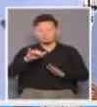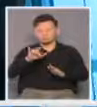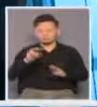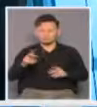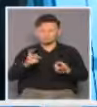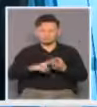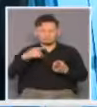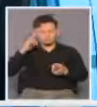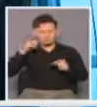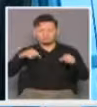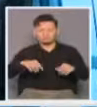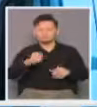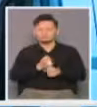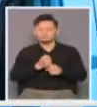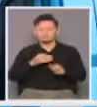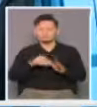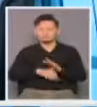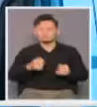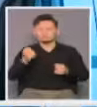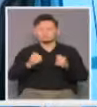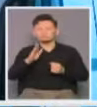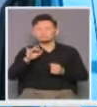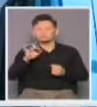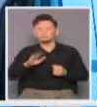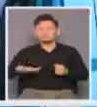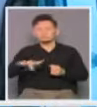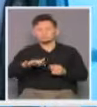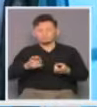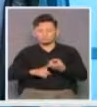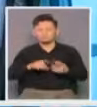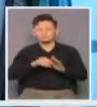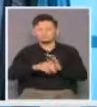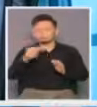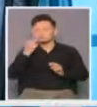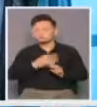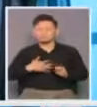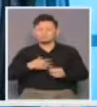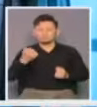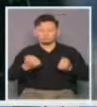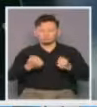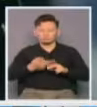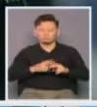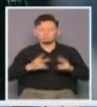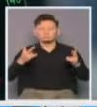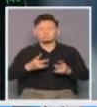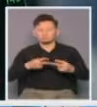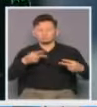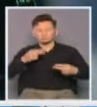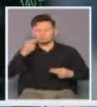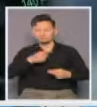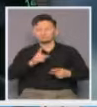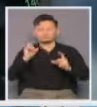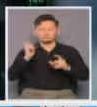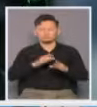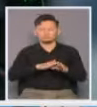в Казахстане, проводится на территории автосалона «Вираж». Еще одно преимущество этого внедорожника, не имеющего себе равных, что он